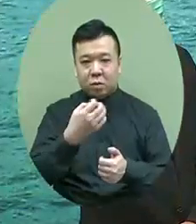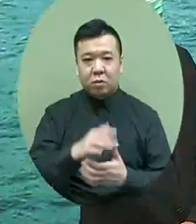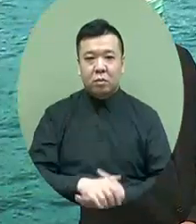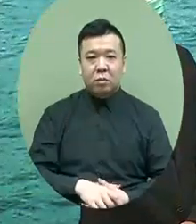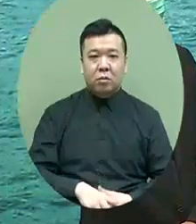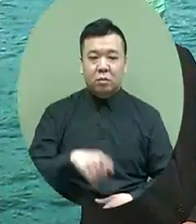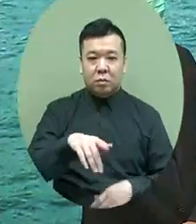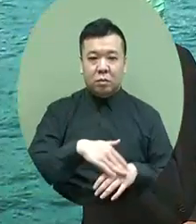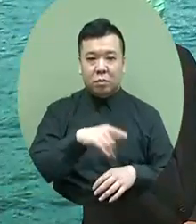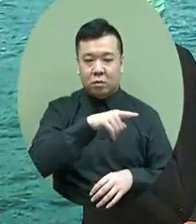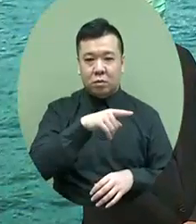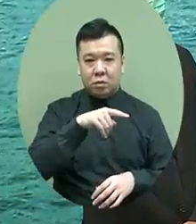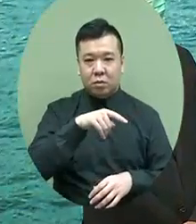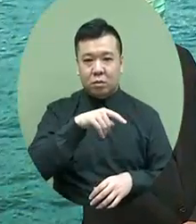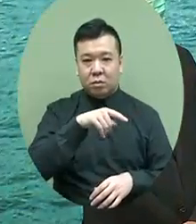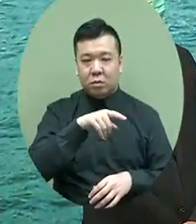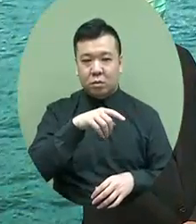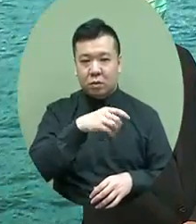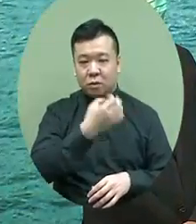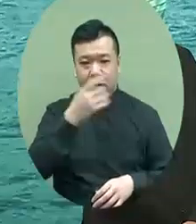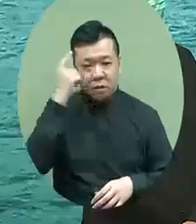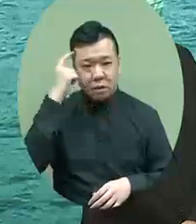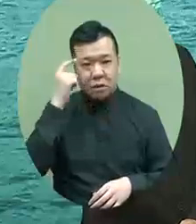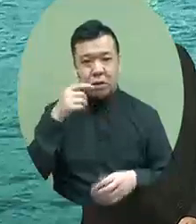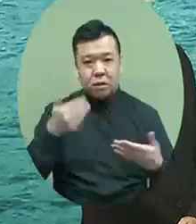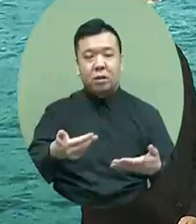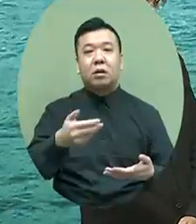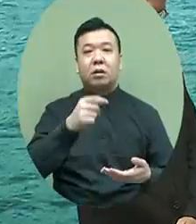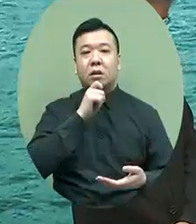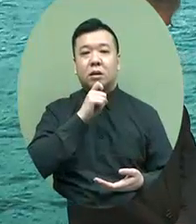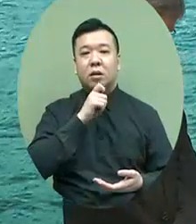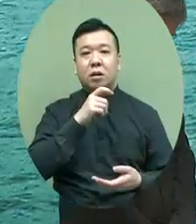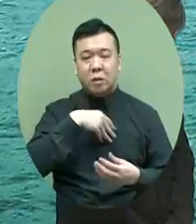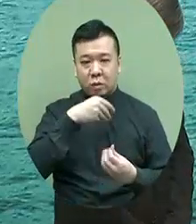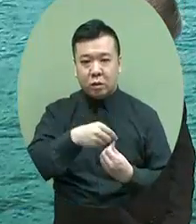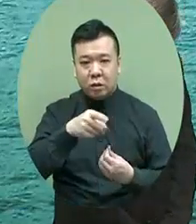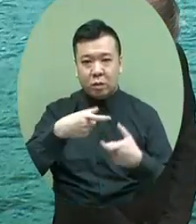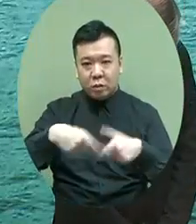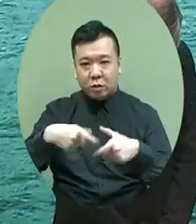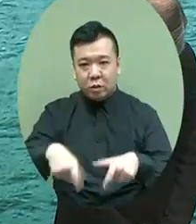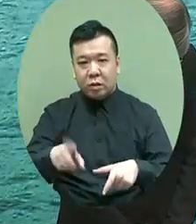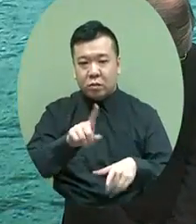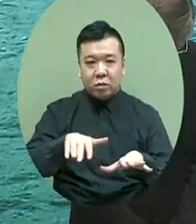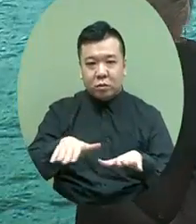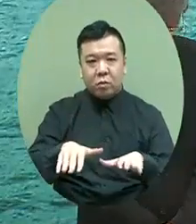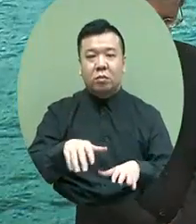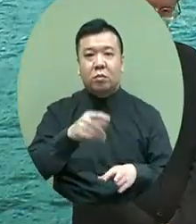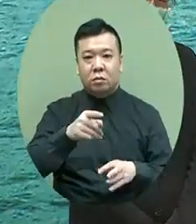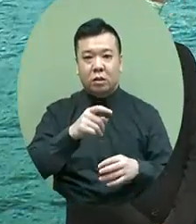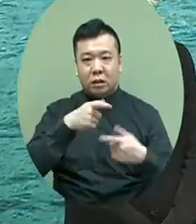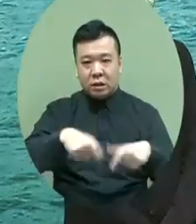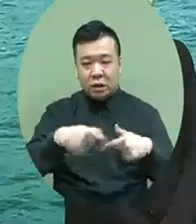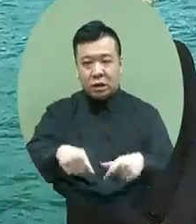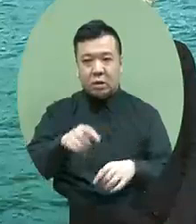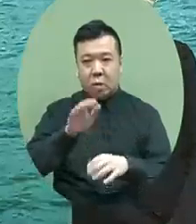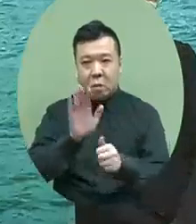多謝你嘅提問。啱啱我諗你聽埋東方記同事嘅一個提問，就知道其實我哋都係會十分之關注失業嘅情況點去處